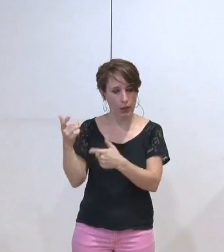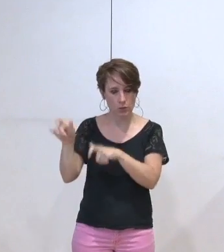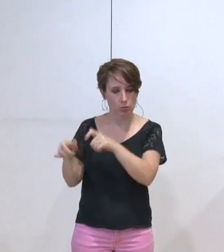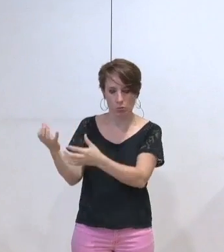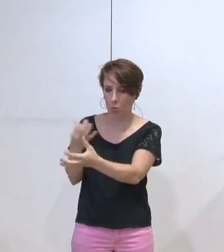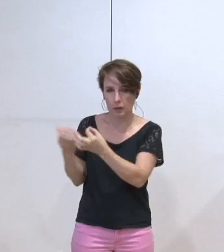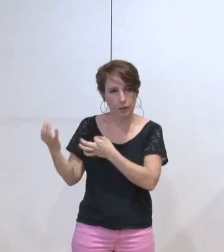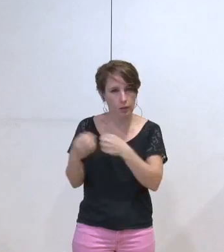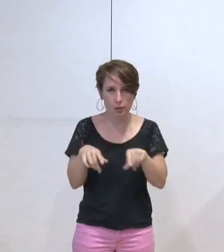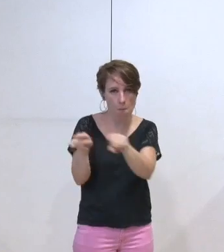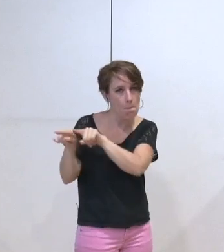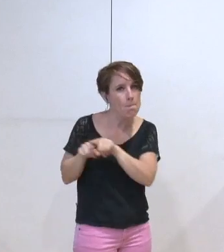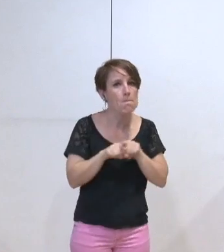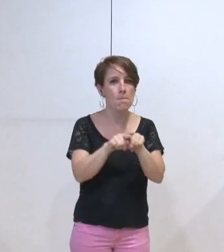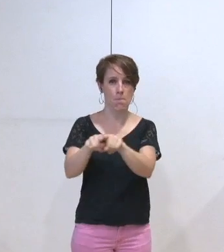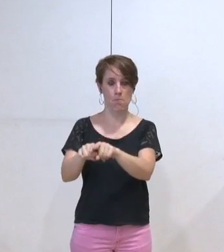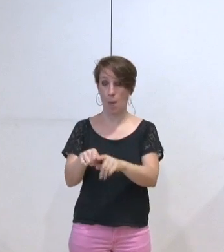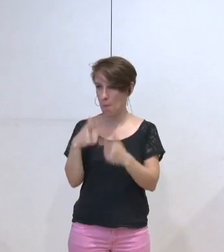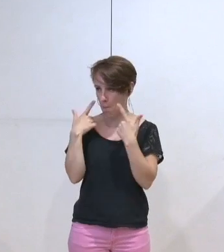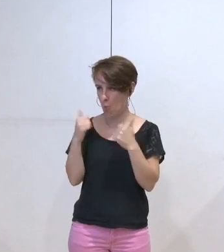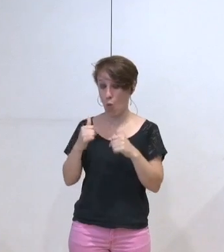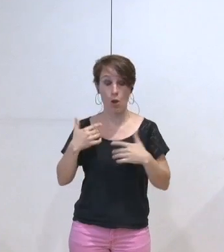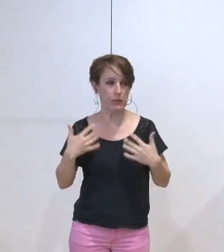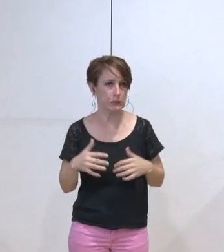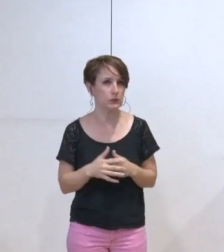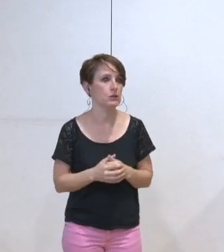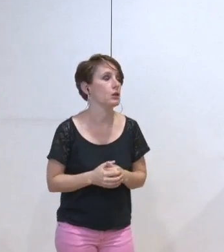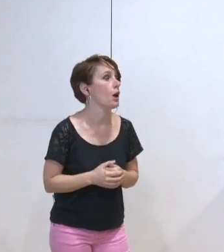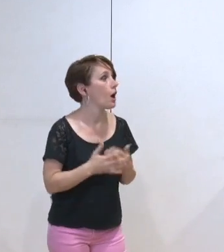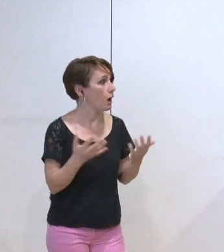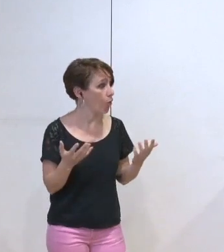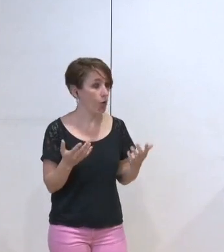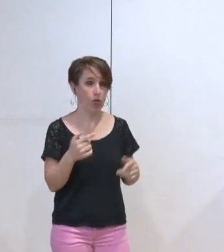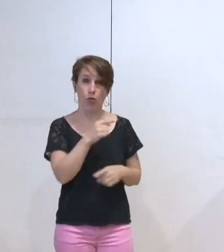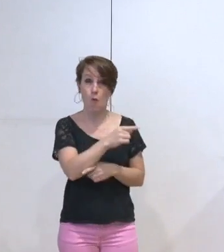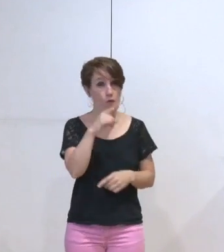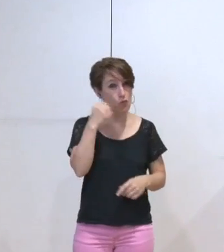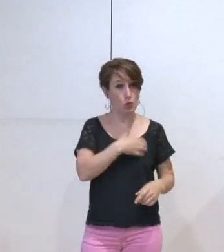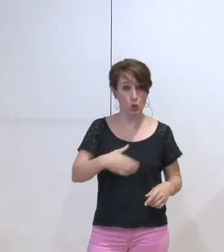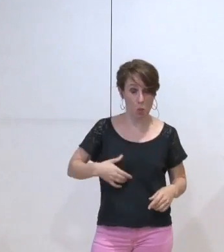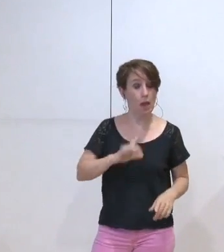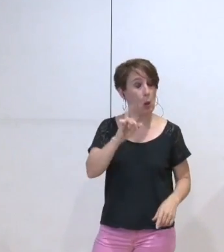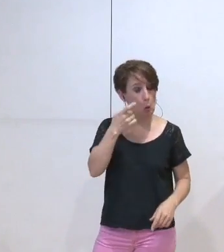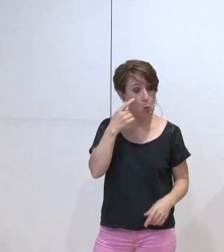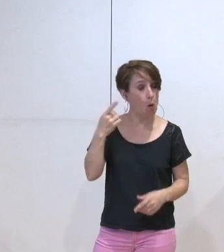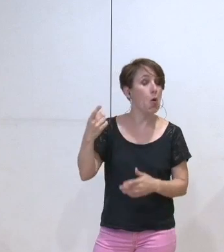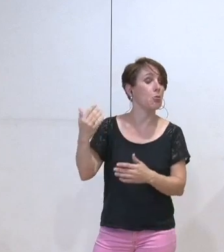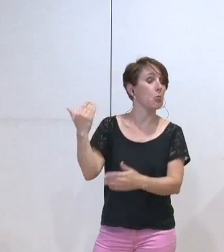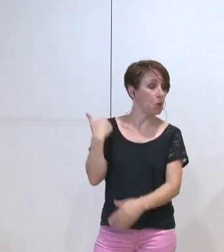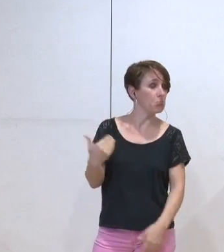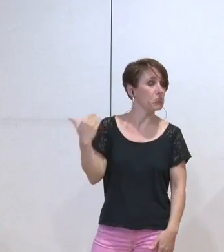appel Monsieur le Maire alors que tous les signaux qui vous ont qui vous sont envoyés ne nécessitent aucune ne suscite